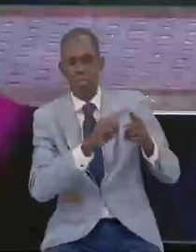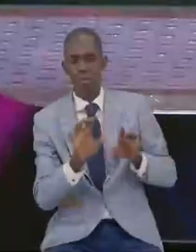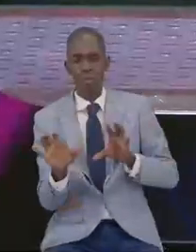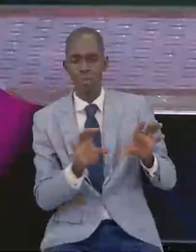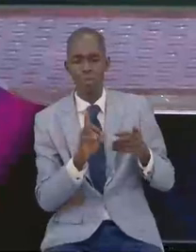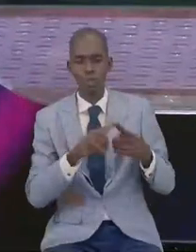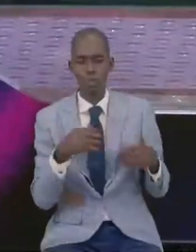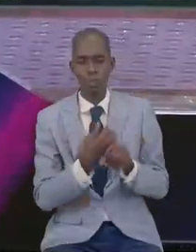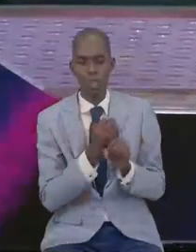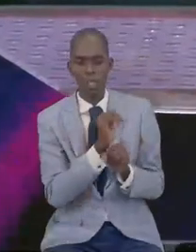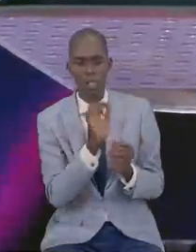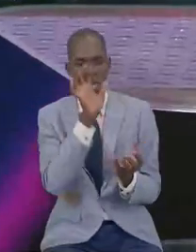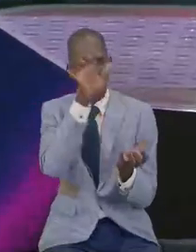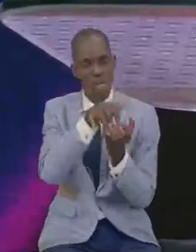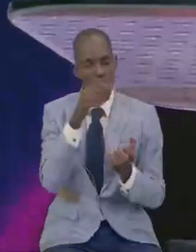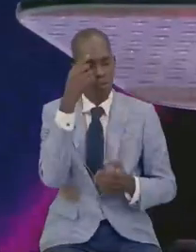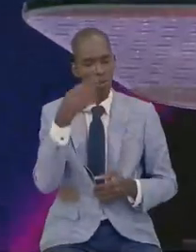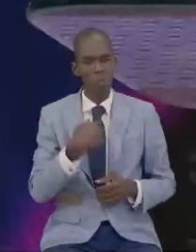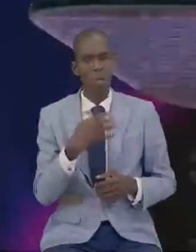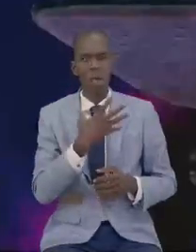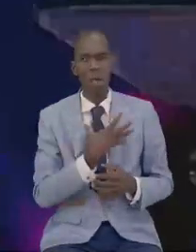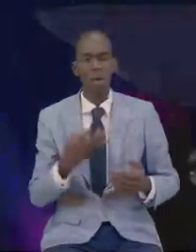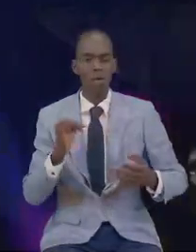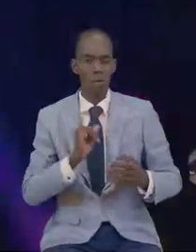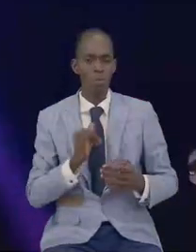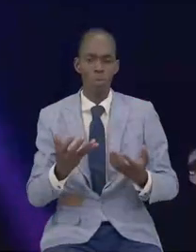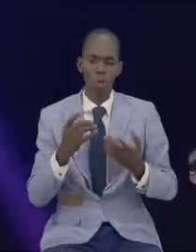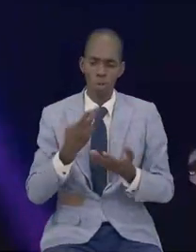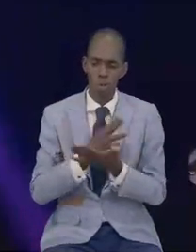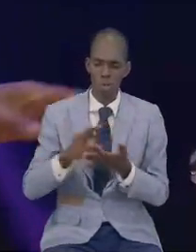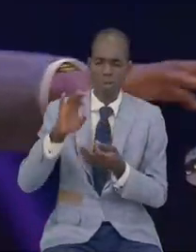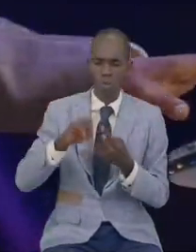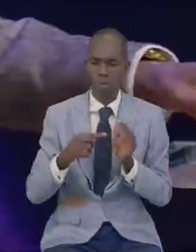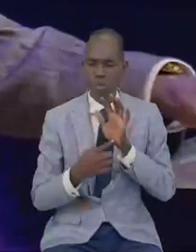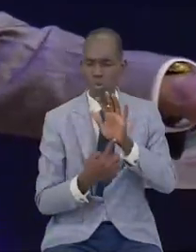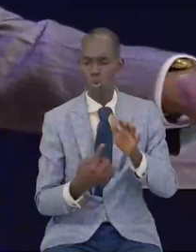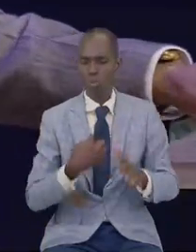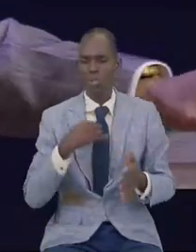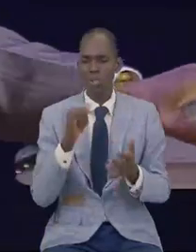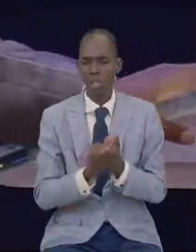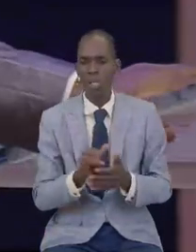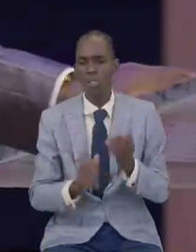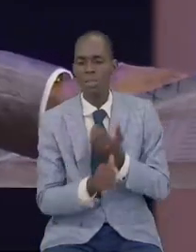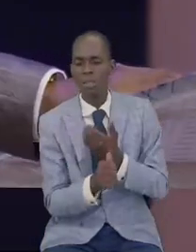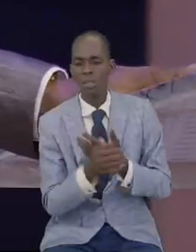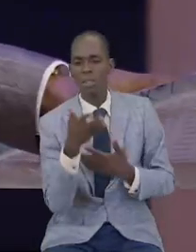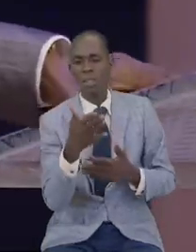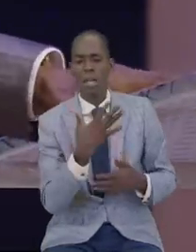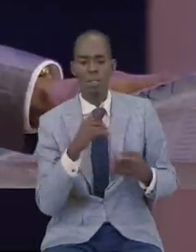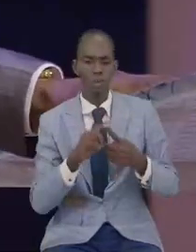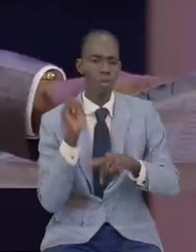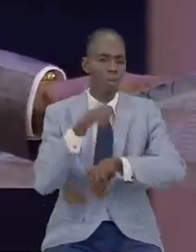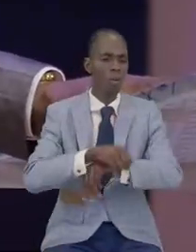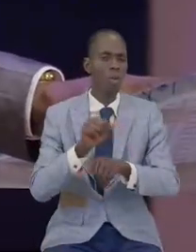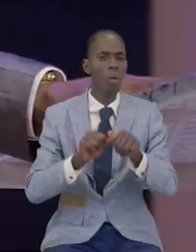diable veut me piéger, je vais avoir le Saint-Esprit qui me montre le piège du diable, que je sois en mesure de triompher de cela